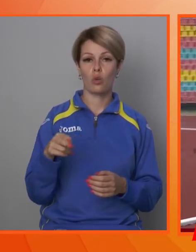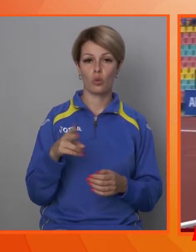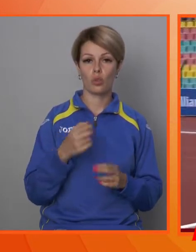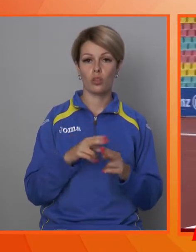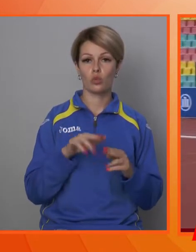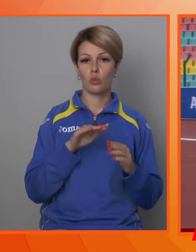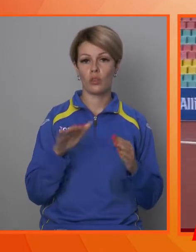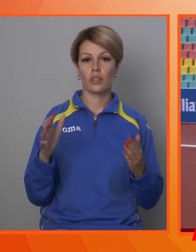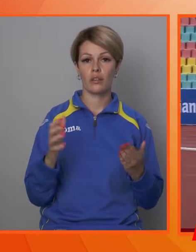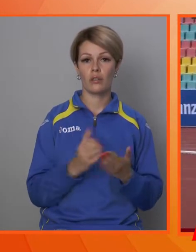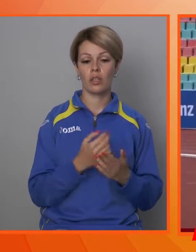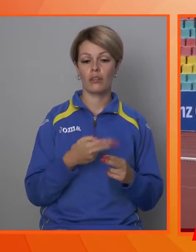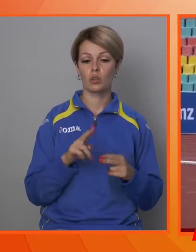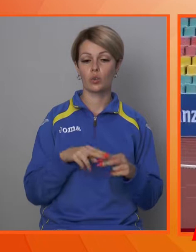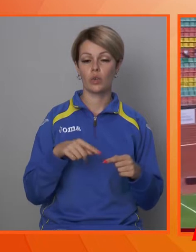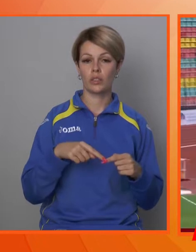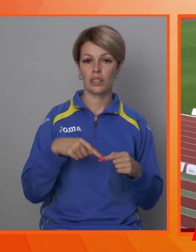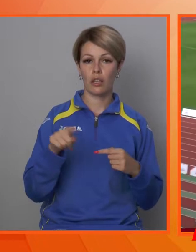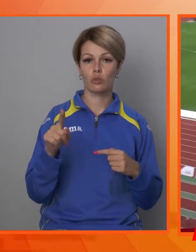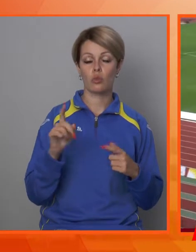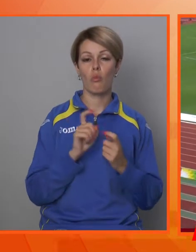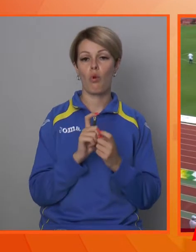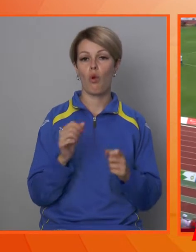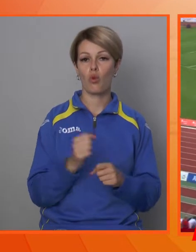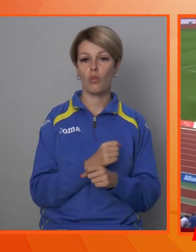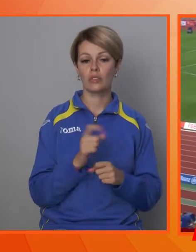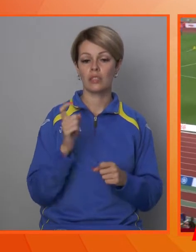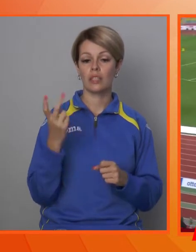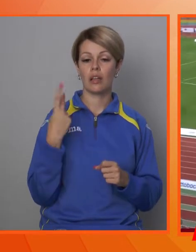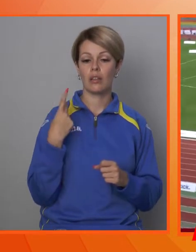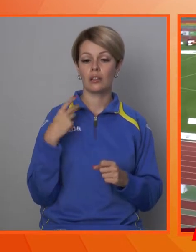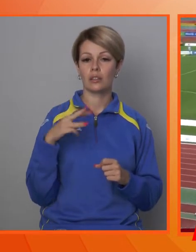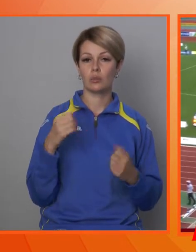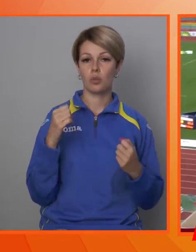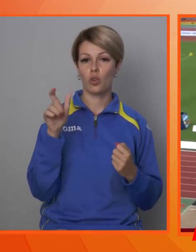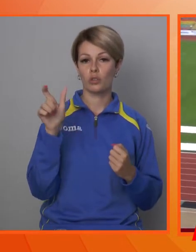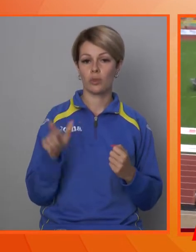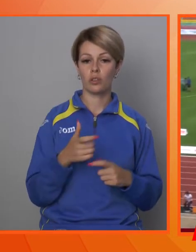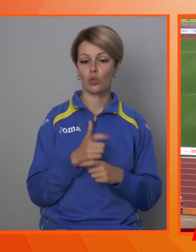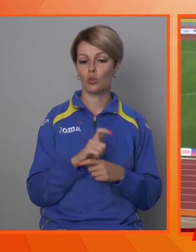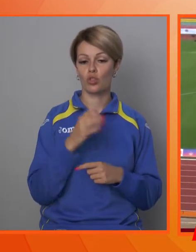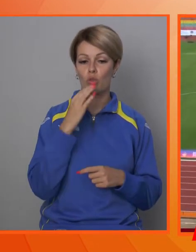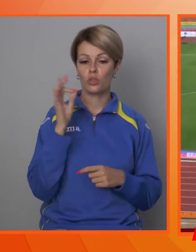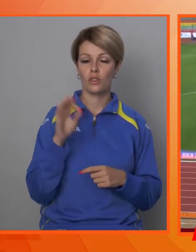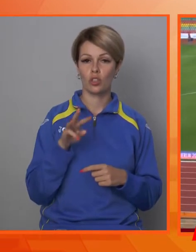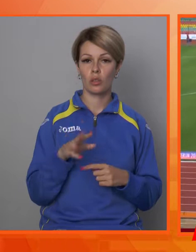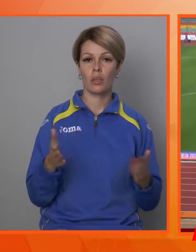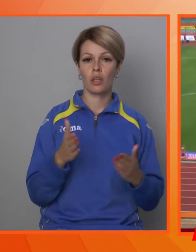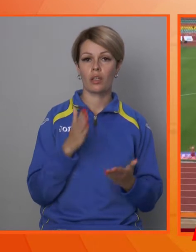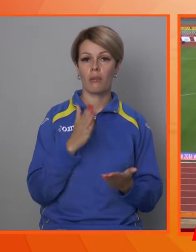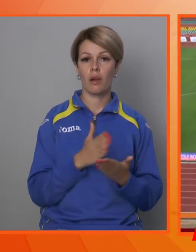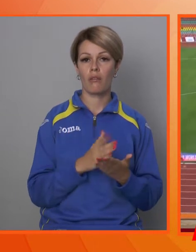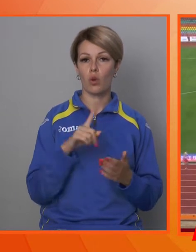міжнародному рівні, виграв цю дистанцію, боровся з англійським спортсменом, дуже